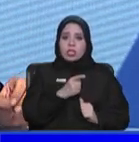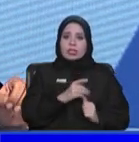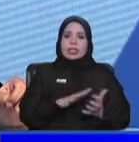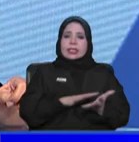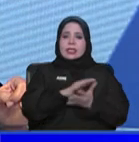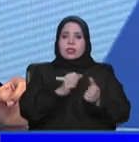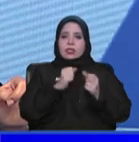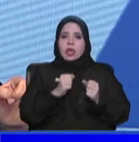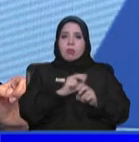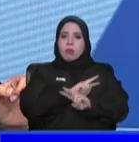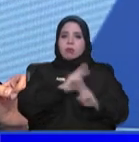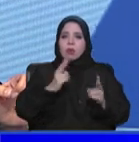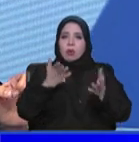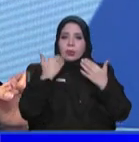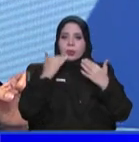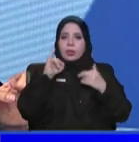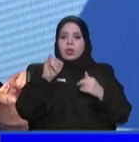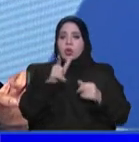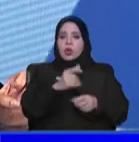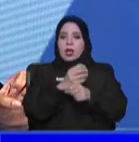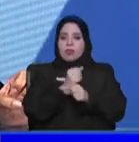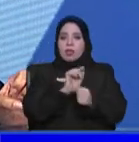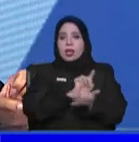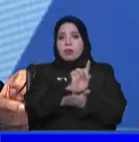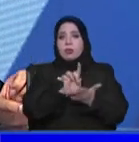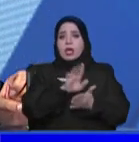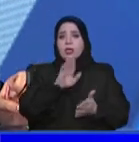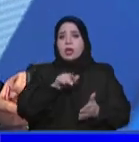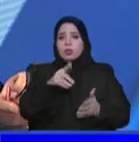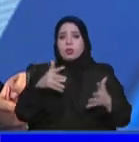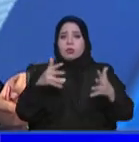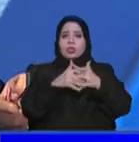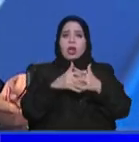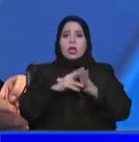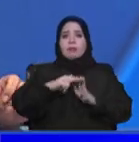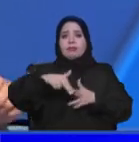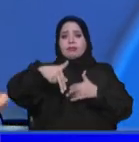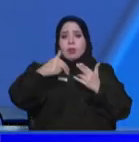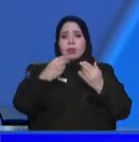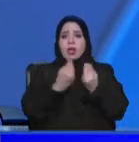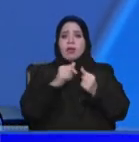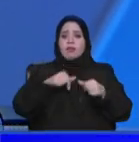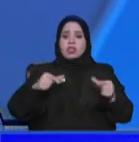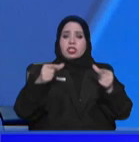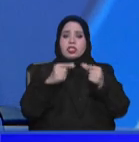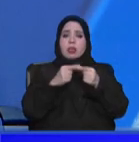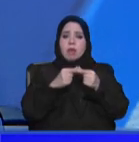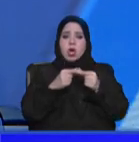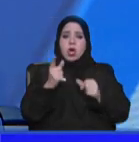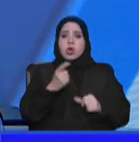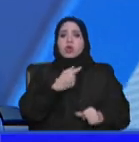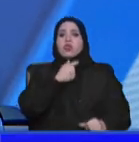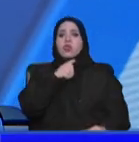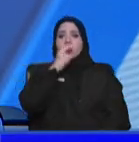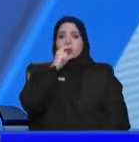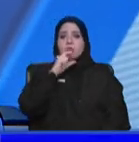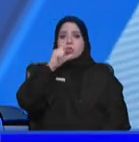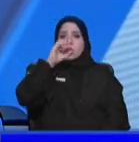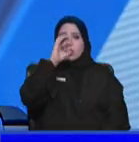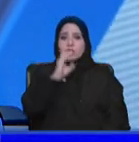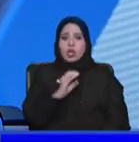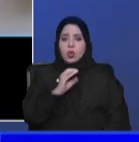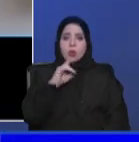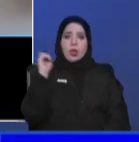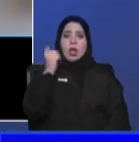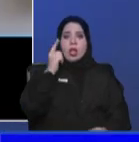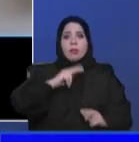لمواجهة تحديات التغير المناخي وحماية البيئة. نعم، جاء ذلك خلال مشاركته عن بعد في قمة صوت الجنوب